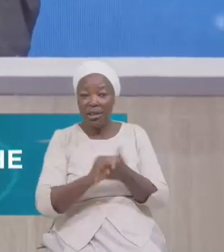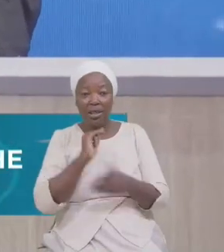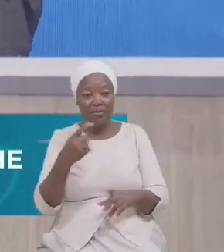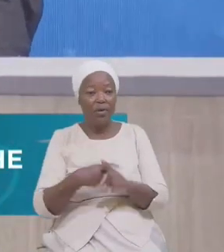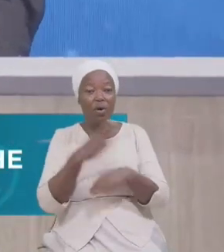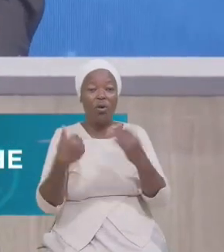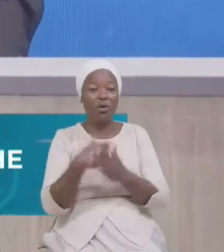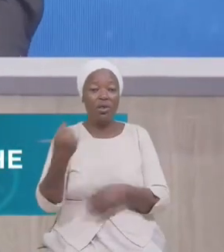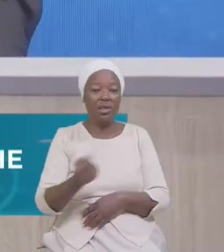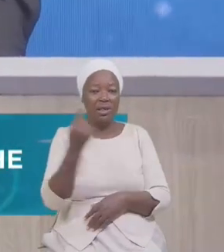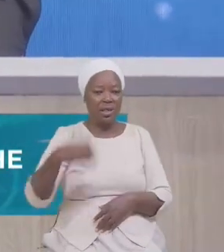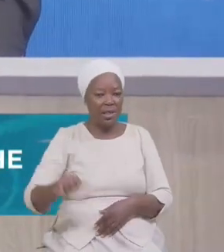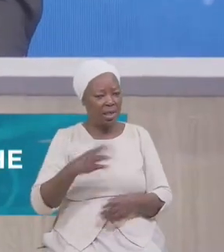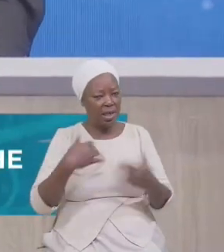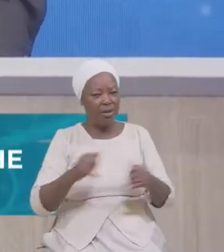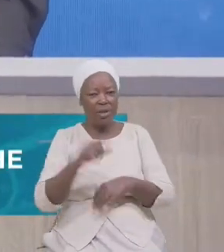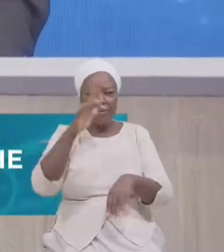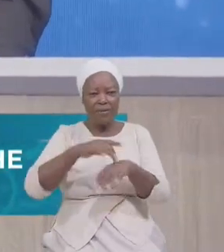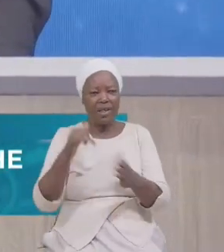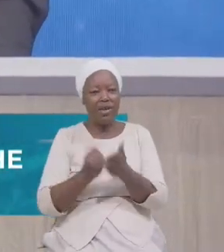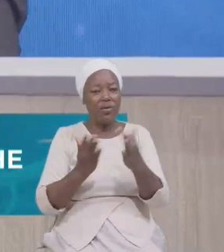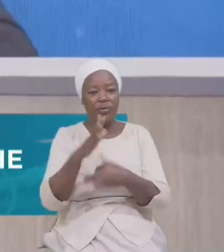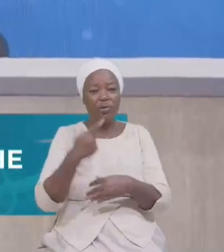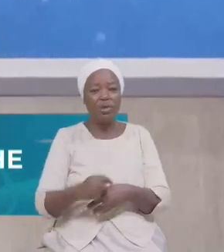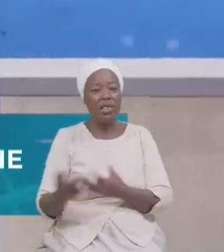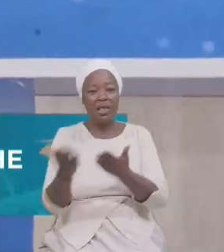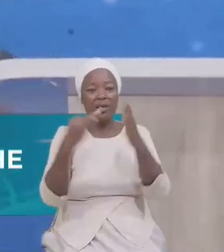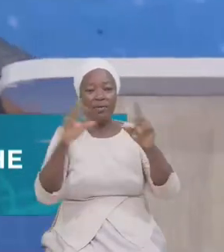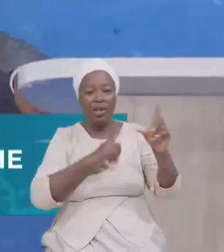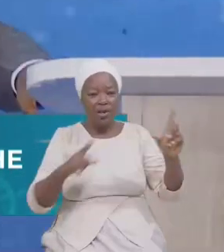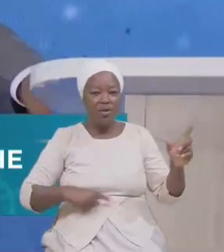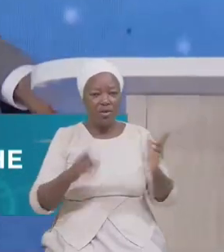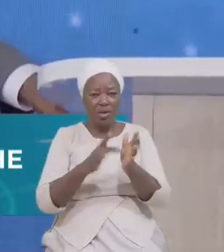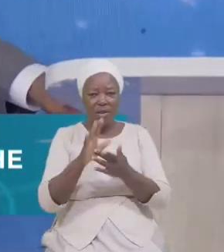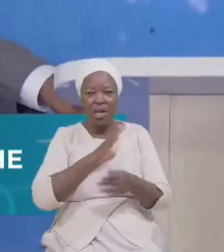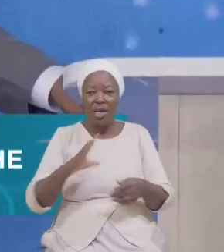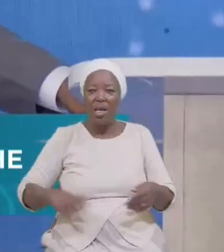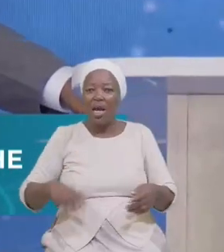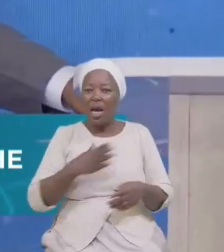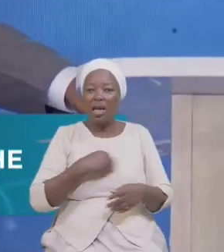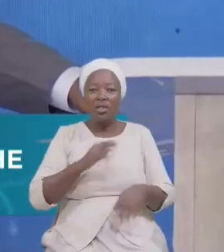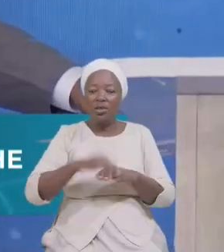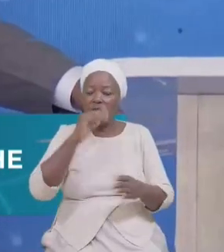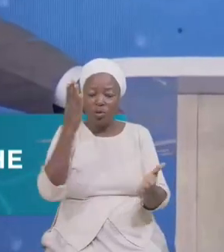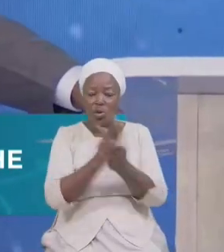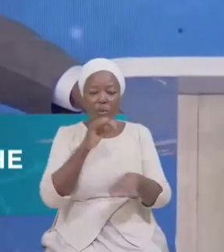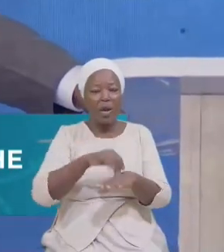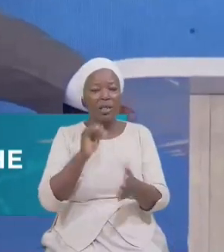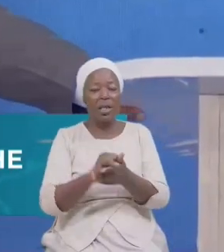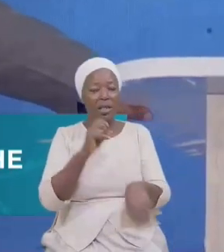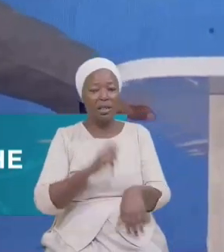et il a effectué par le sacrifice du Seigneur Jésus-Christ. et il ne s'est pas arrêté à ce